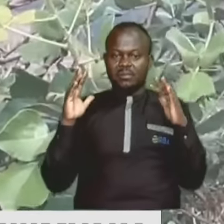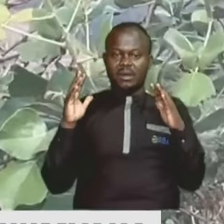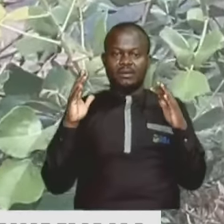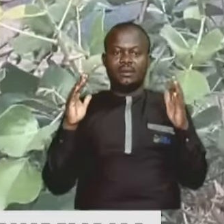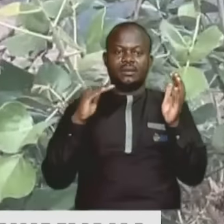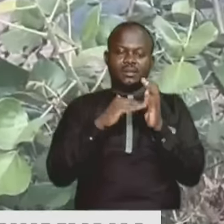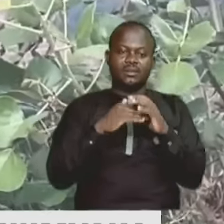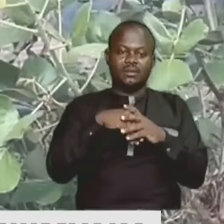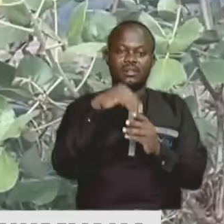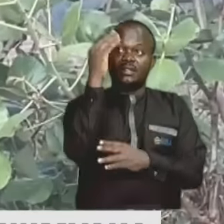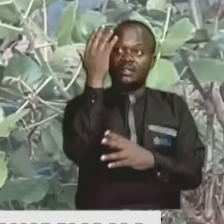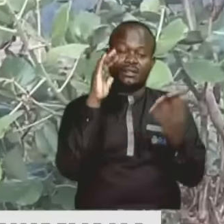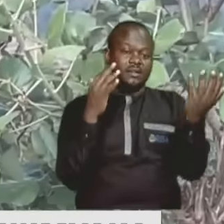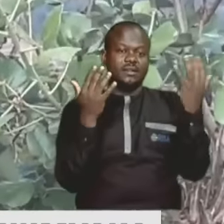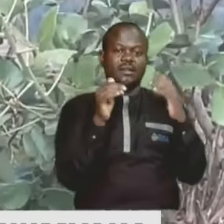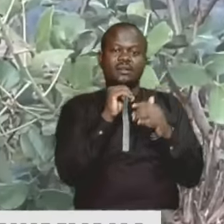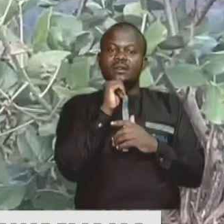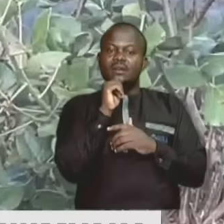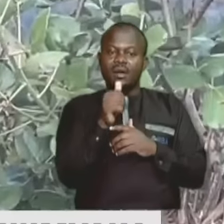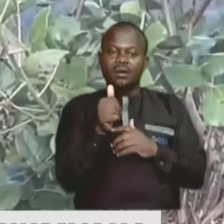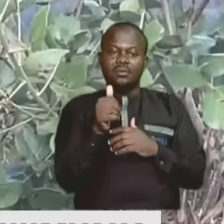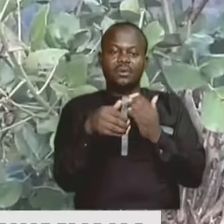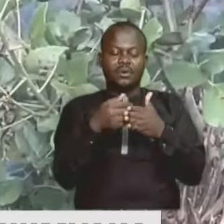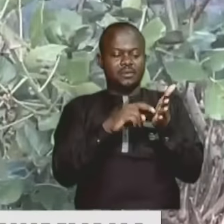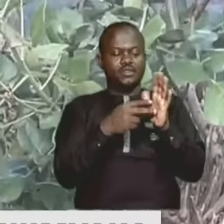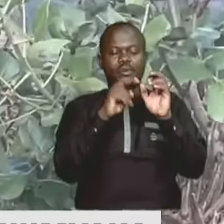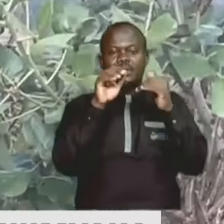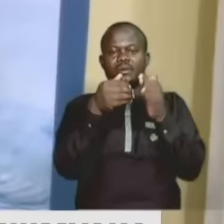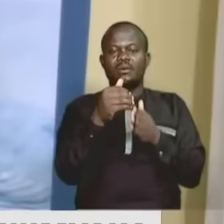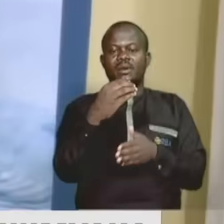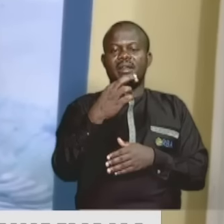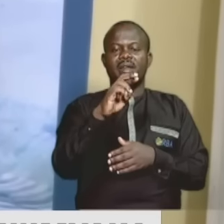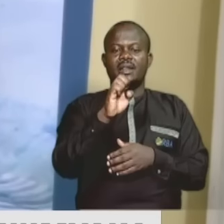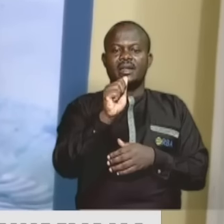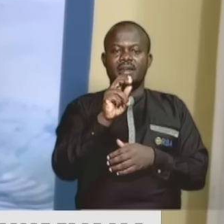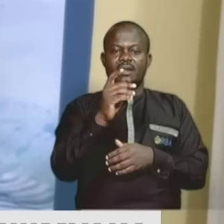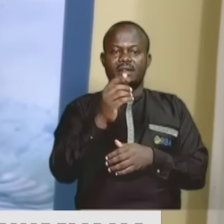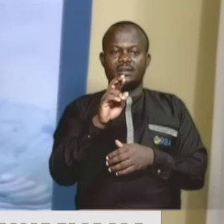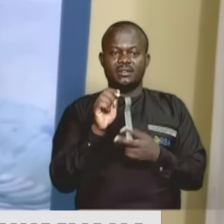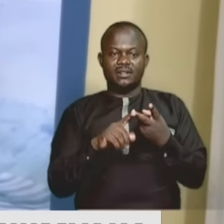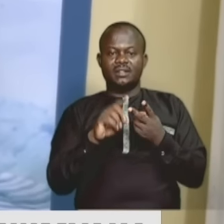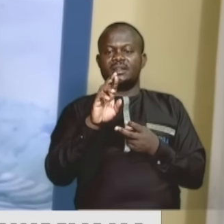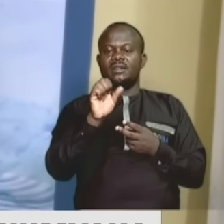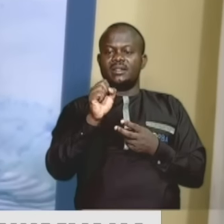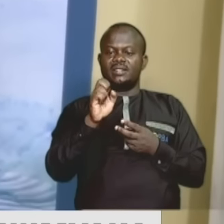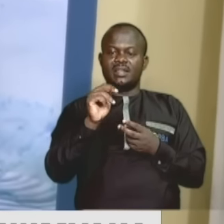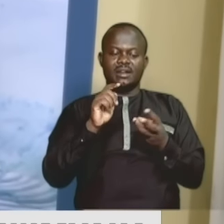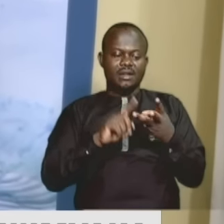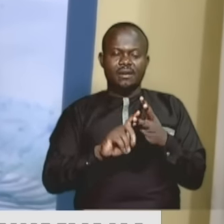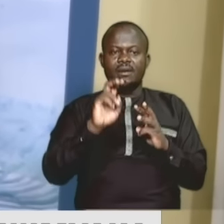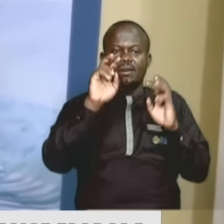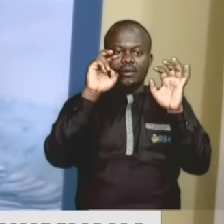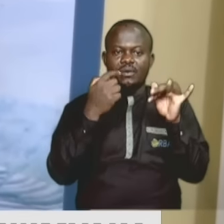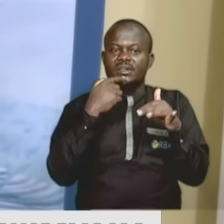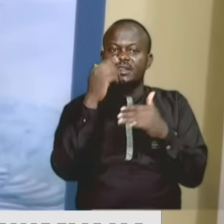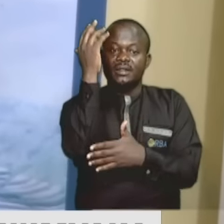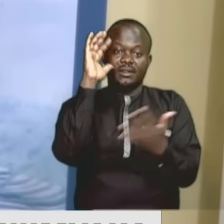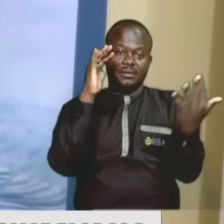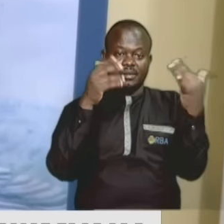ndetse n'igiti ntago risobanura ngo ni kariandra ngo ni resena ngo ni ibiti